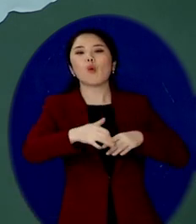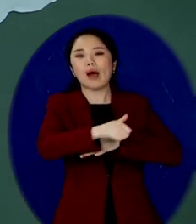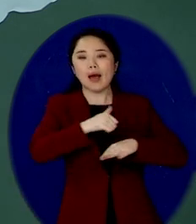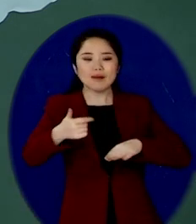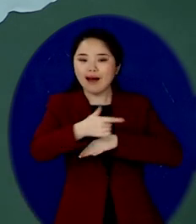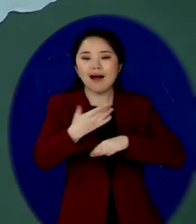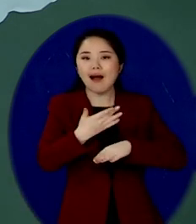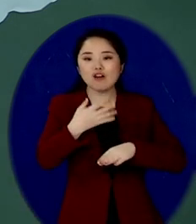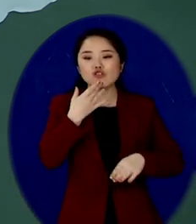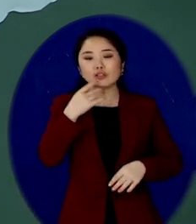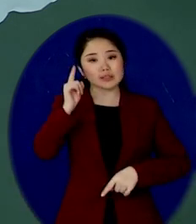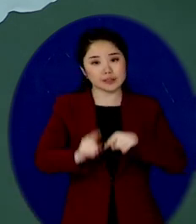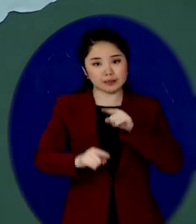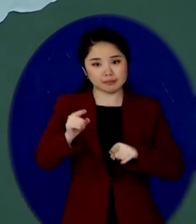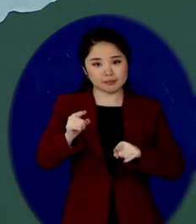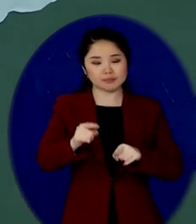өнгөөр тэмдэглэсэн бэ?